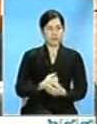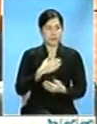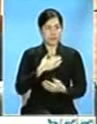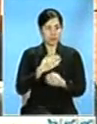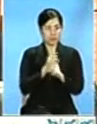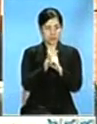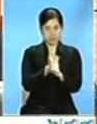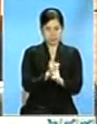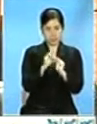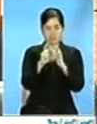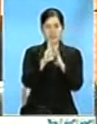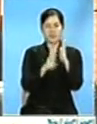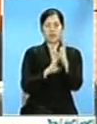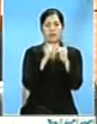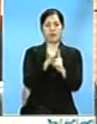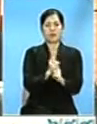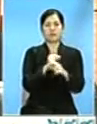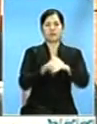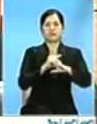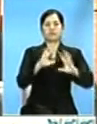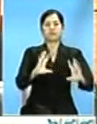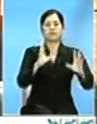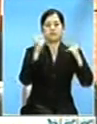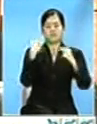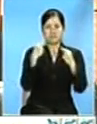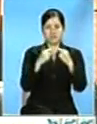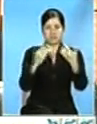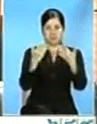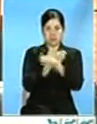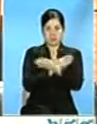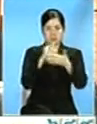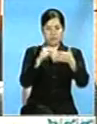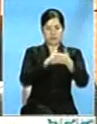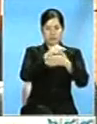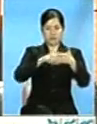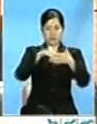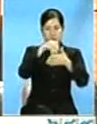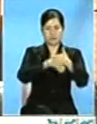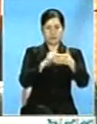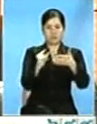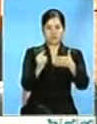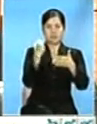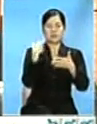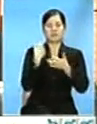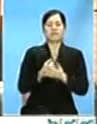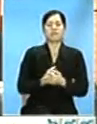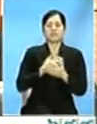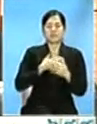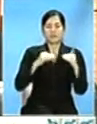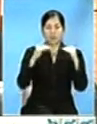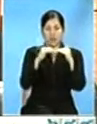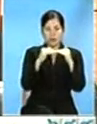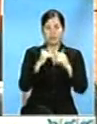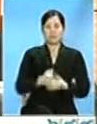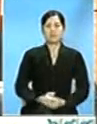การหมดวาระของส.ส.ก็ต้องมีการเลือกตั้งใหม่ท่านต้องใช้สิทธิ์ในช่วงที่